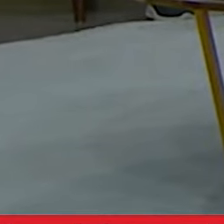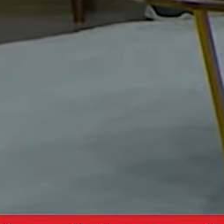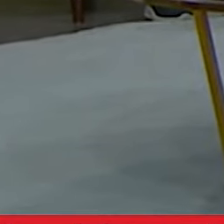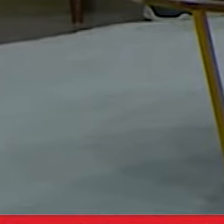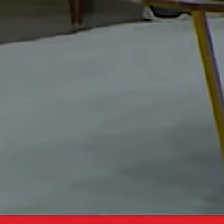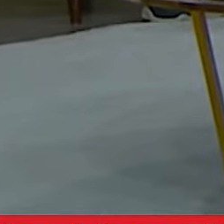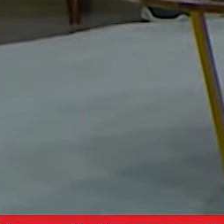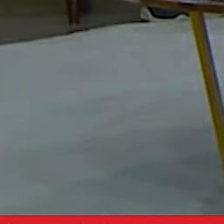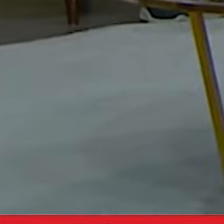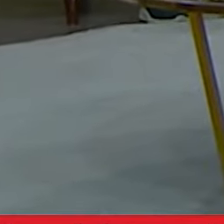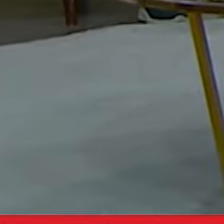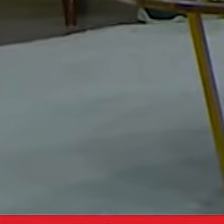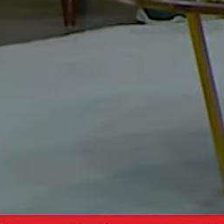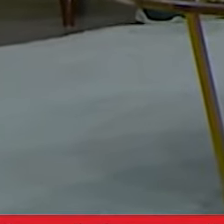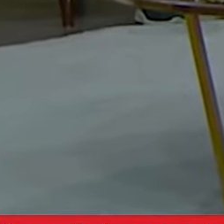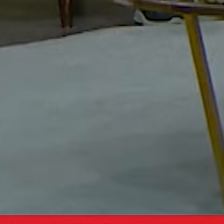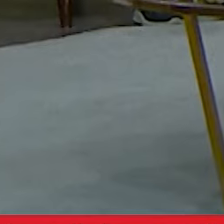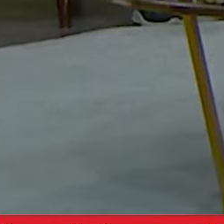وإياك